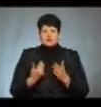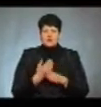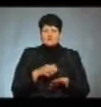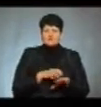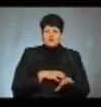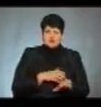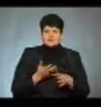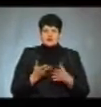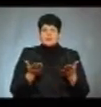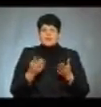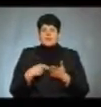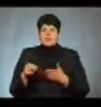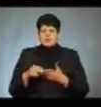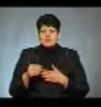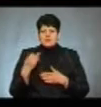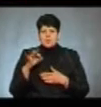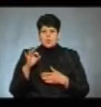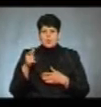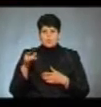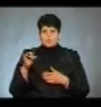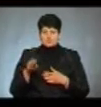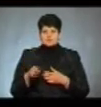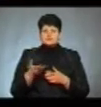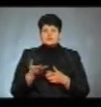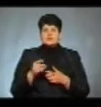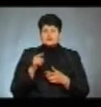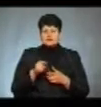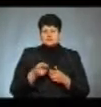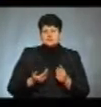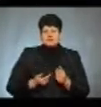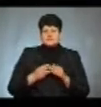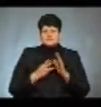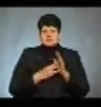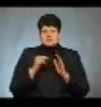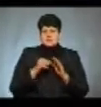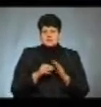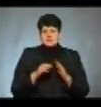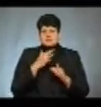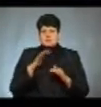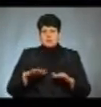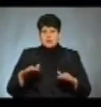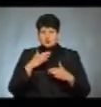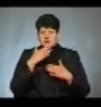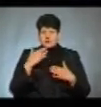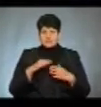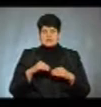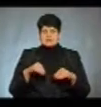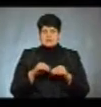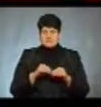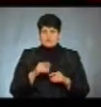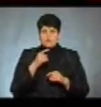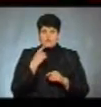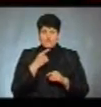черевики, де купити йогурт. На Волині мешкає близько 18 тисяч багатодітних сімей, розповідає директорка